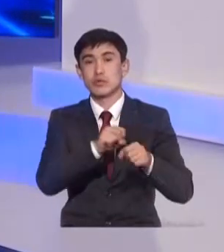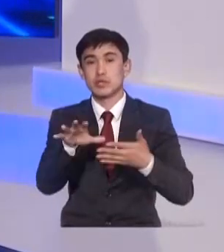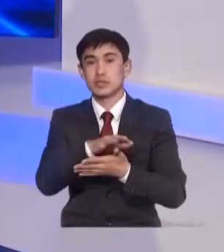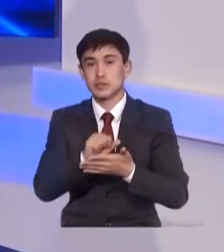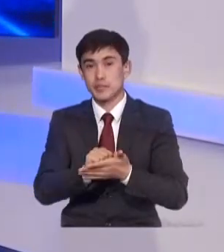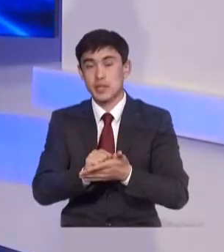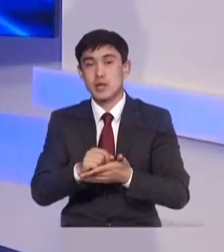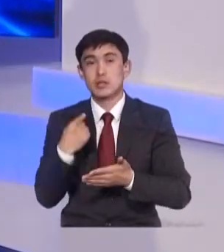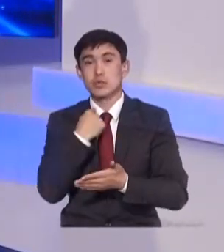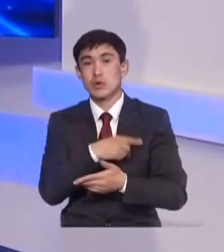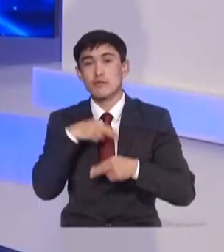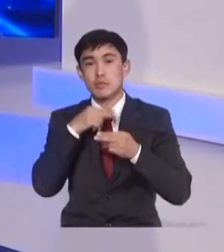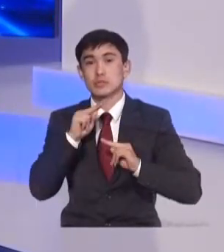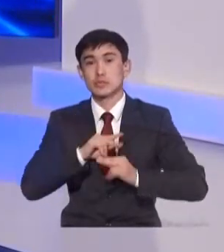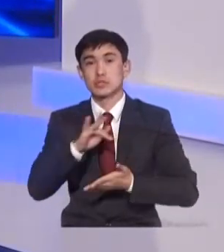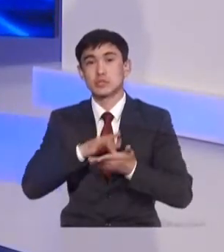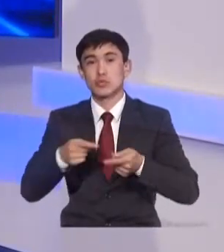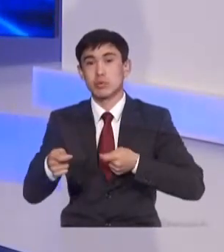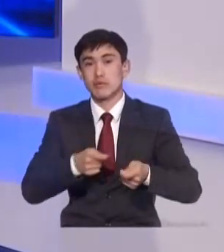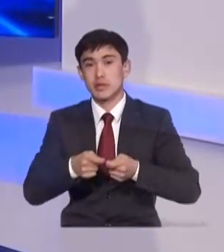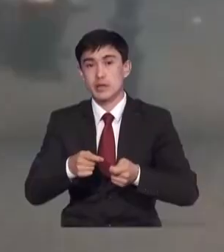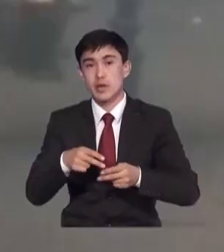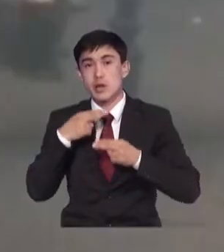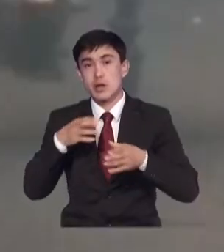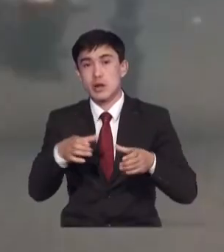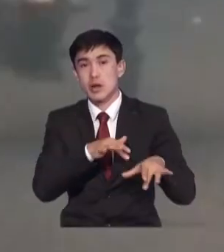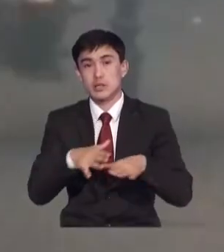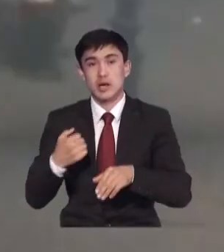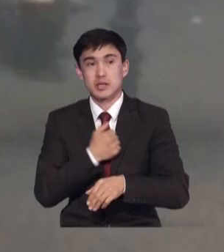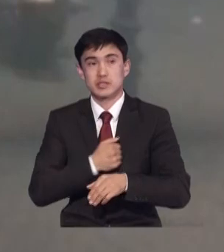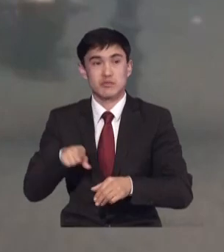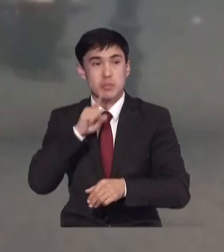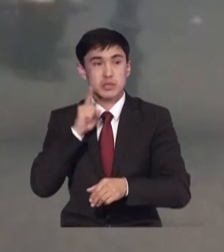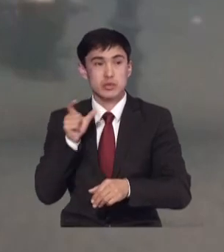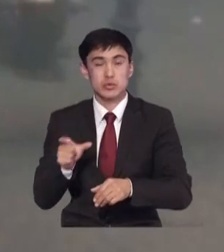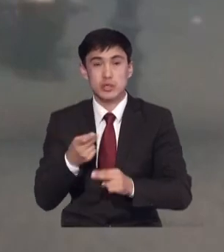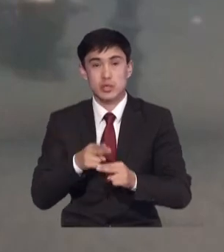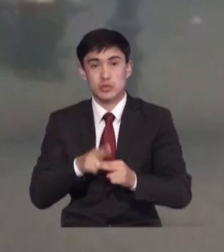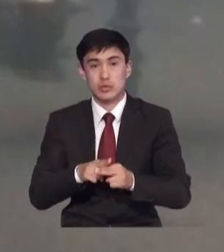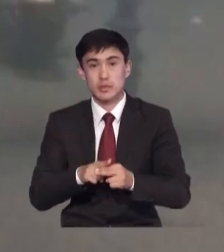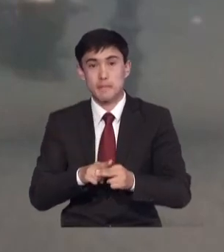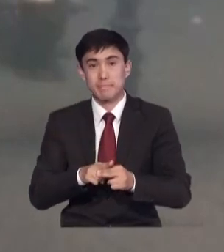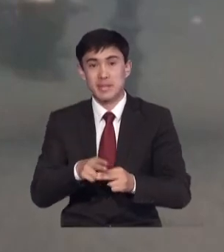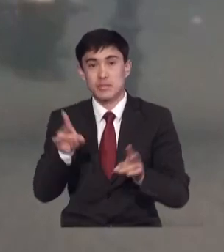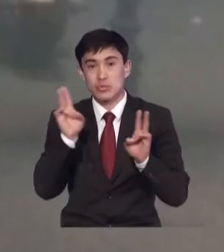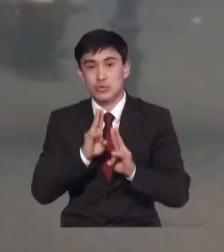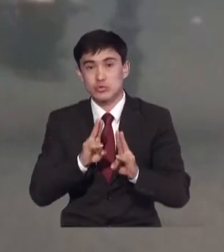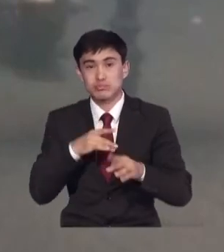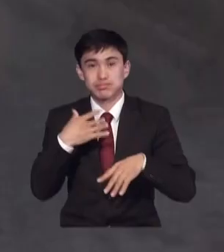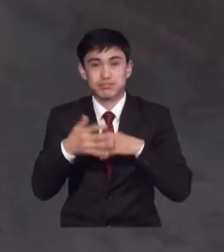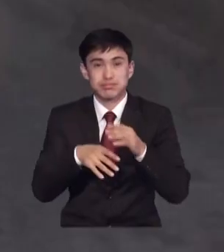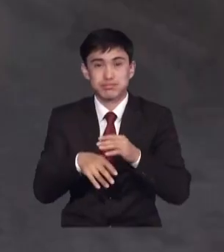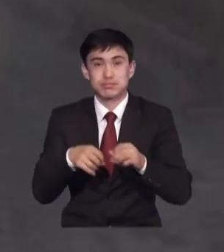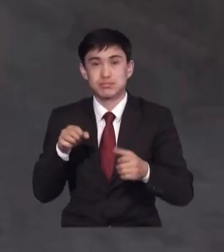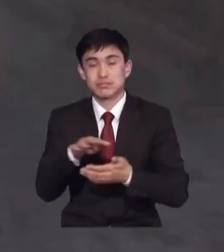Талдыкургане внимание сотрудников Центра оперативного управления привлекла компания агрессивных молодых людей, которые под покровом ночи устроили